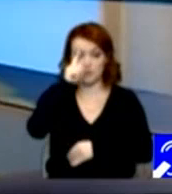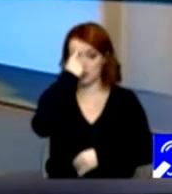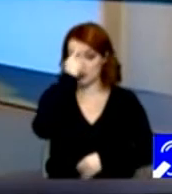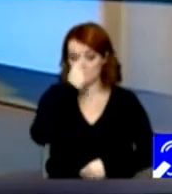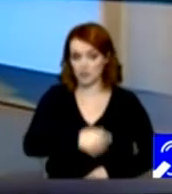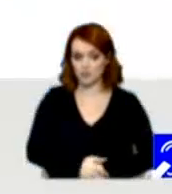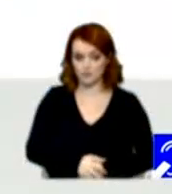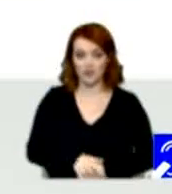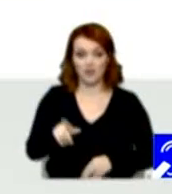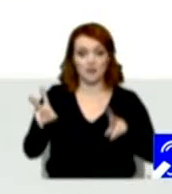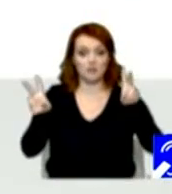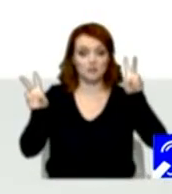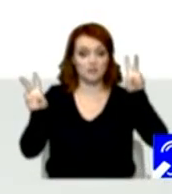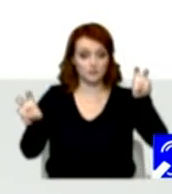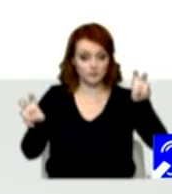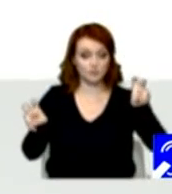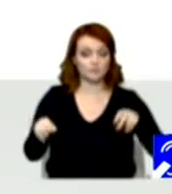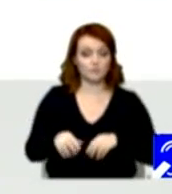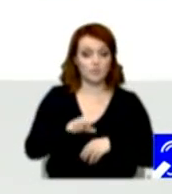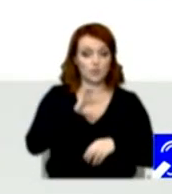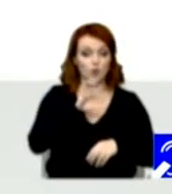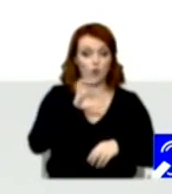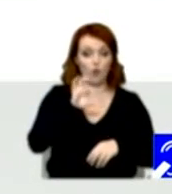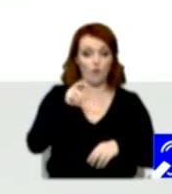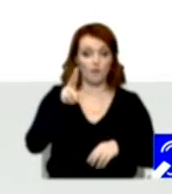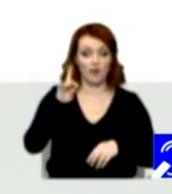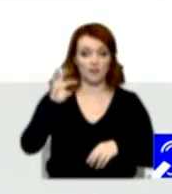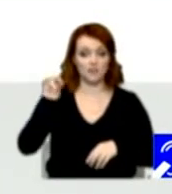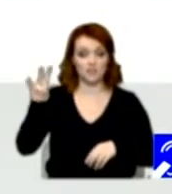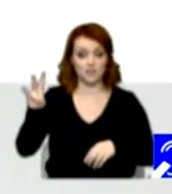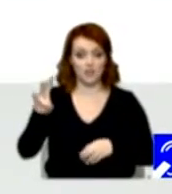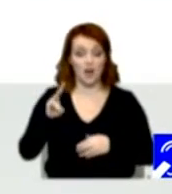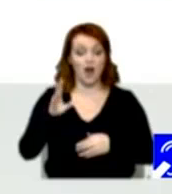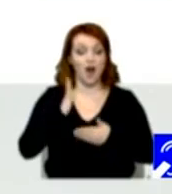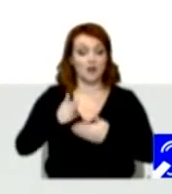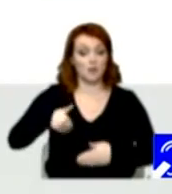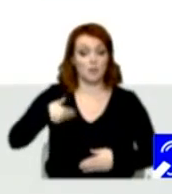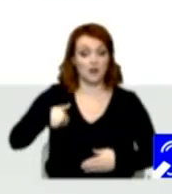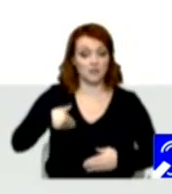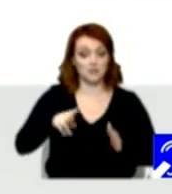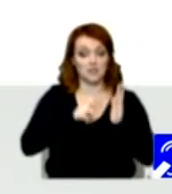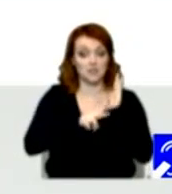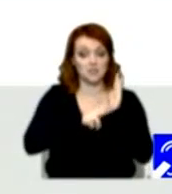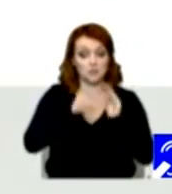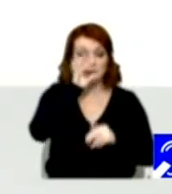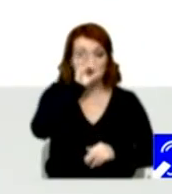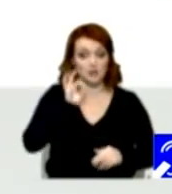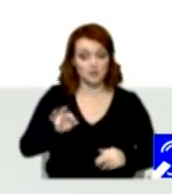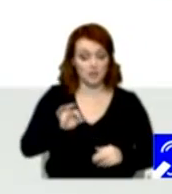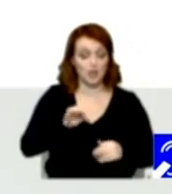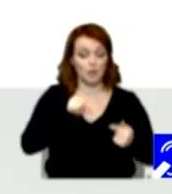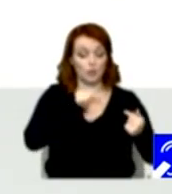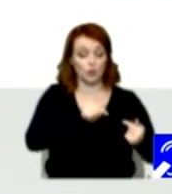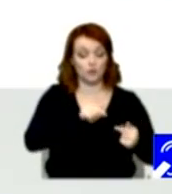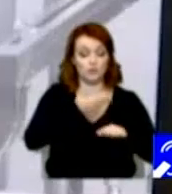serul botezat cu vaccinare potrivit studiilor o eficiență de 78% împotriva formelor grave de curând 19